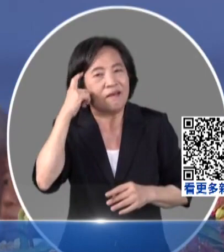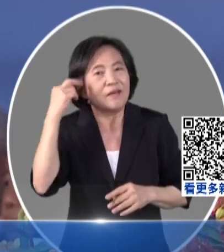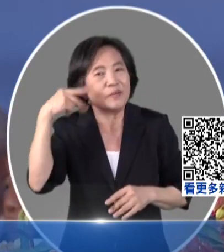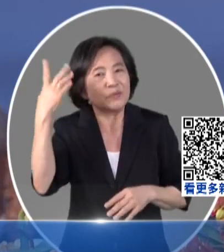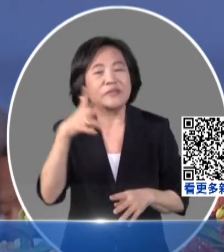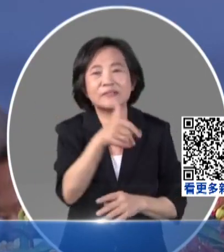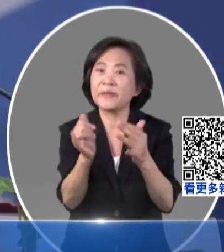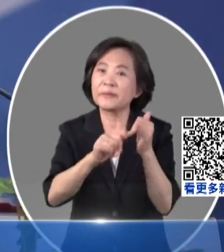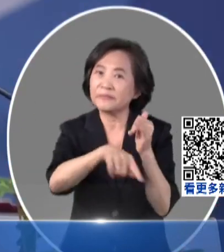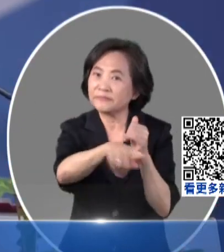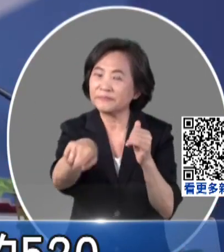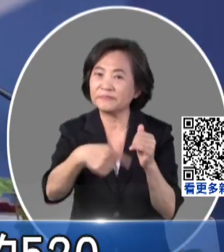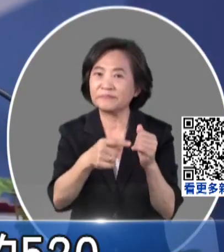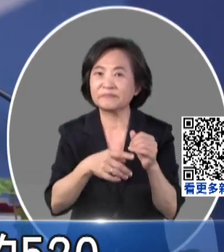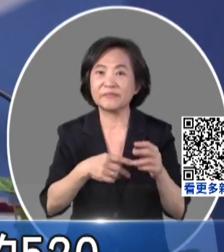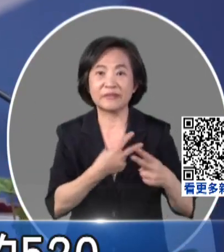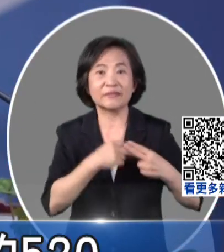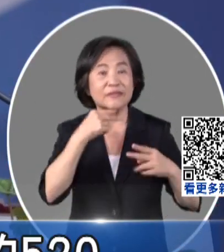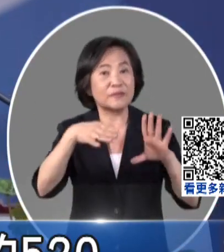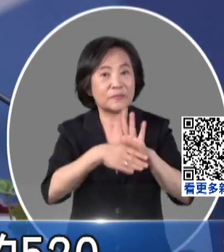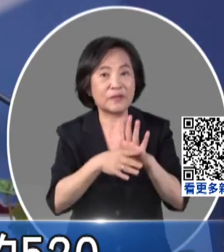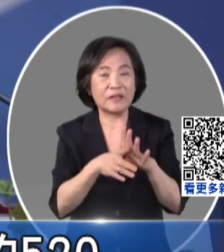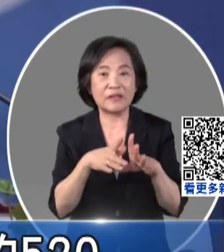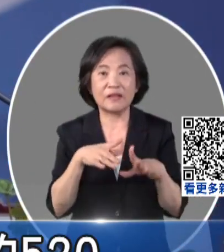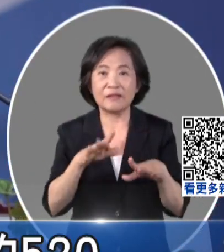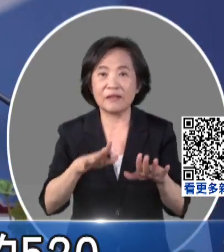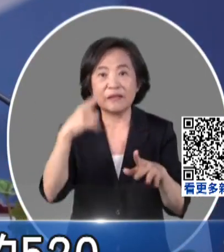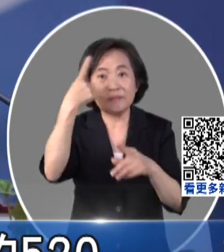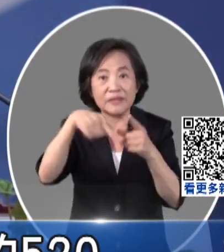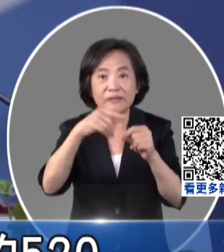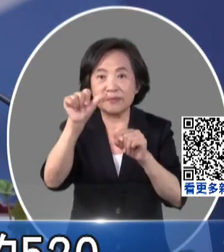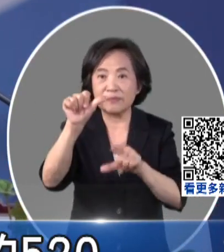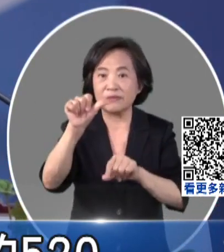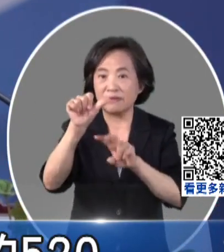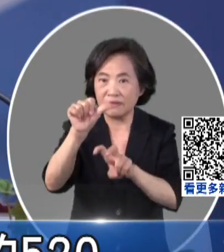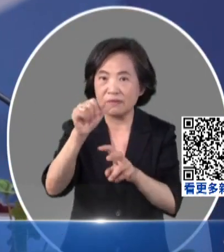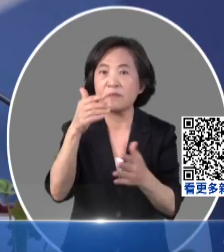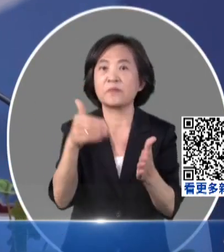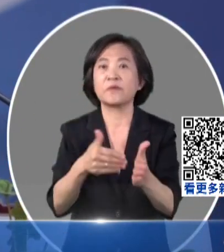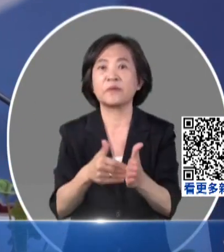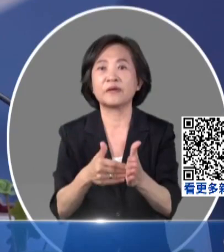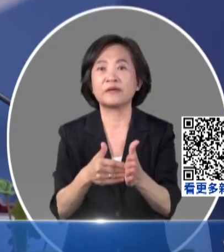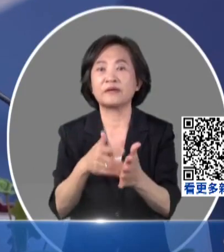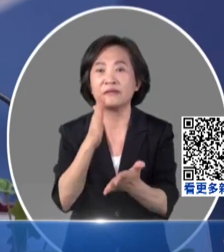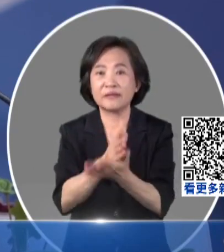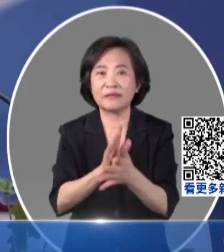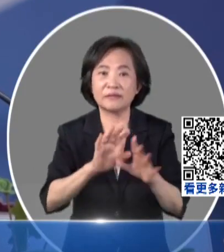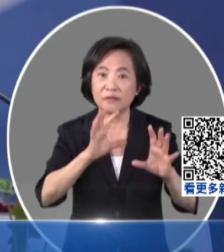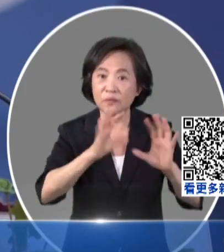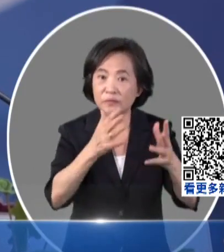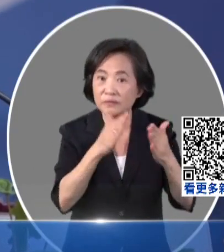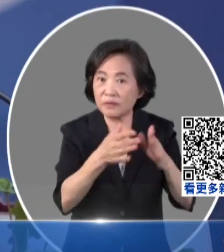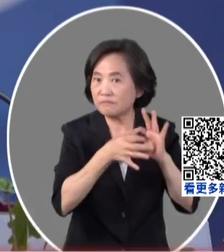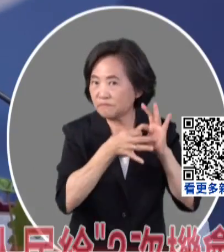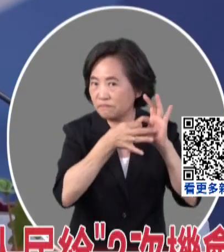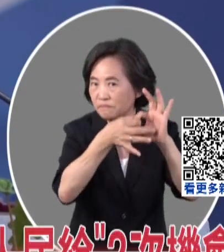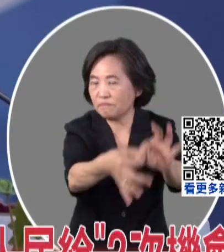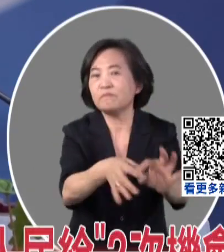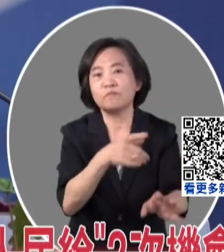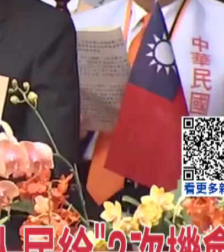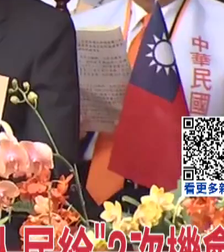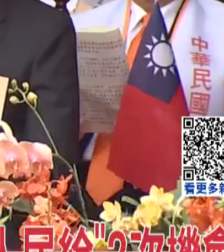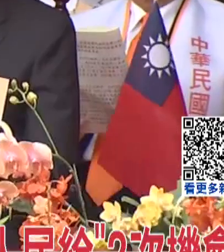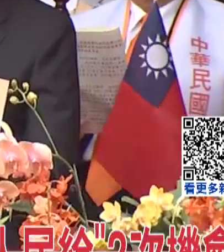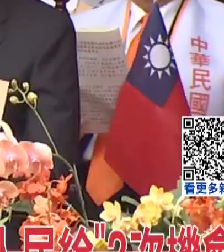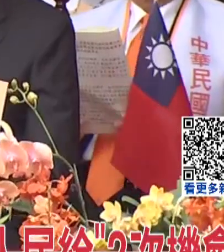了无限的感激。蔡英文的任期会停在明年的520，但国家要继续前进。 3000多次讲